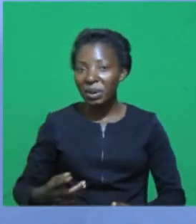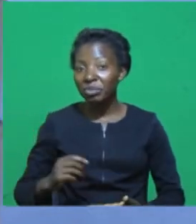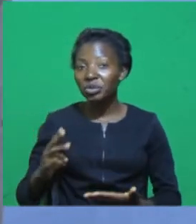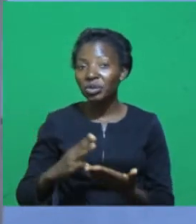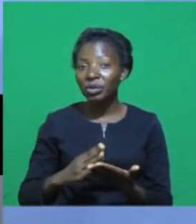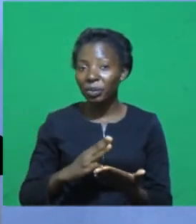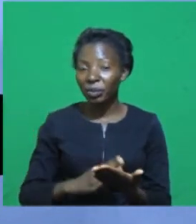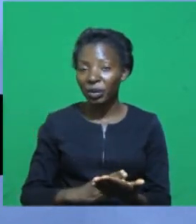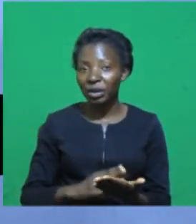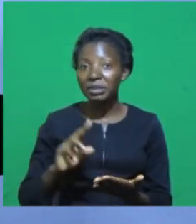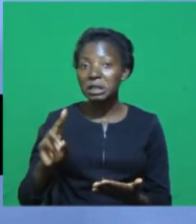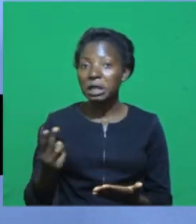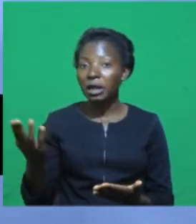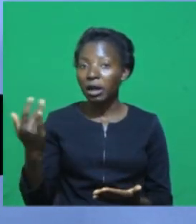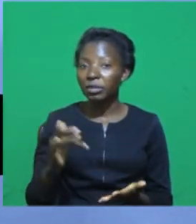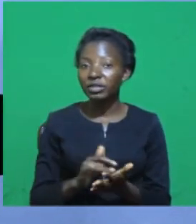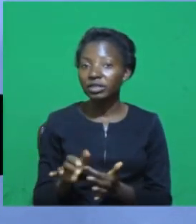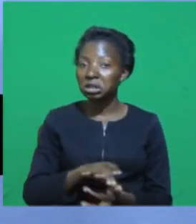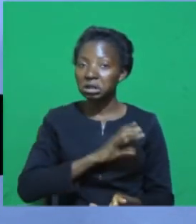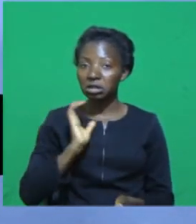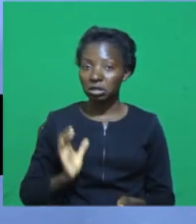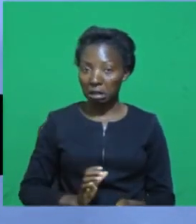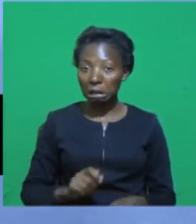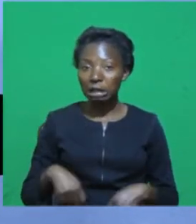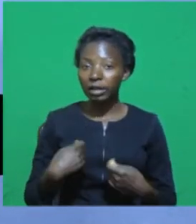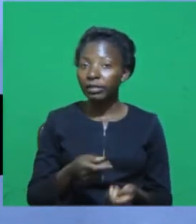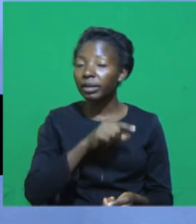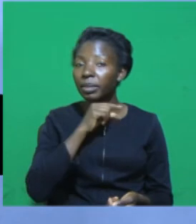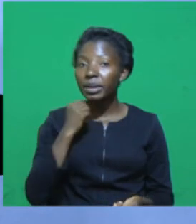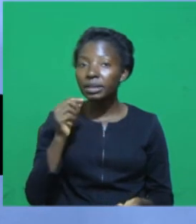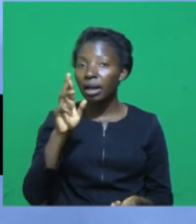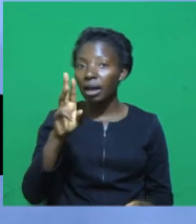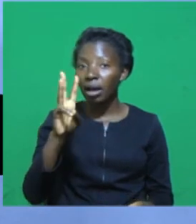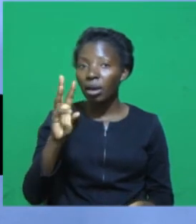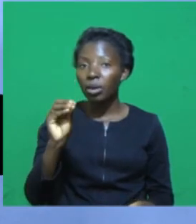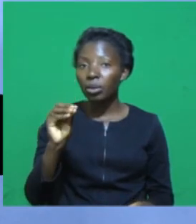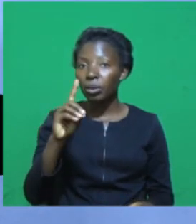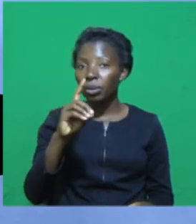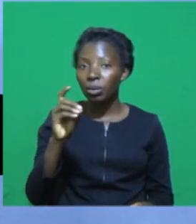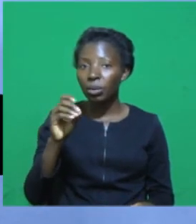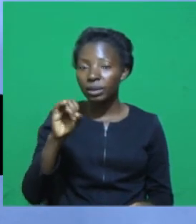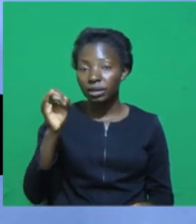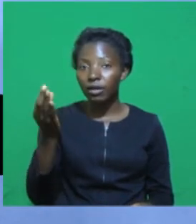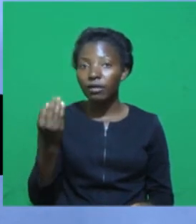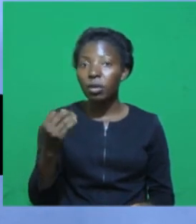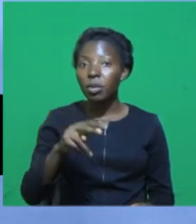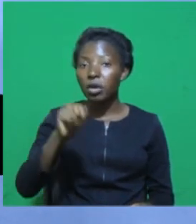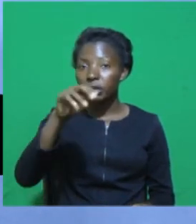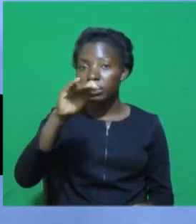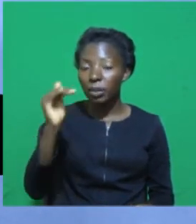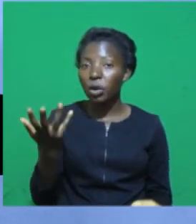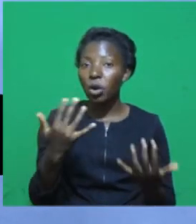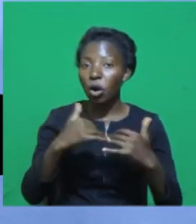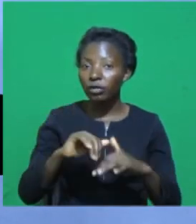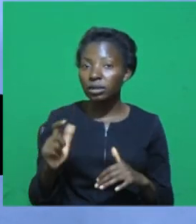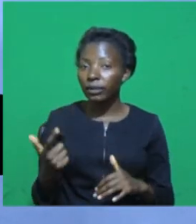tinokuchingamidzai kuchirongwa The Second Coming of Christ chamunopiwa naPastor Gift Rhodzi vekuNorth Zimbabwe Conference of the Seventh